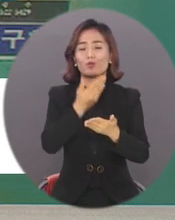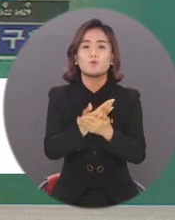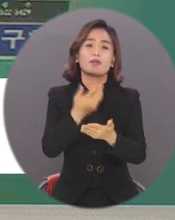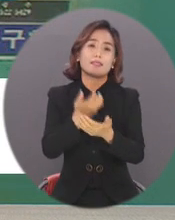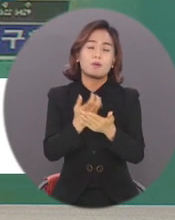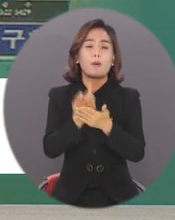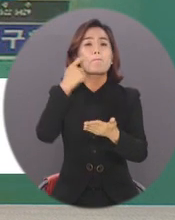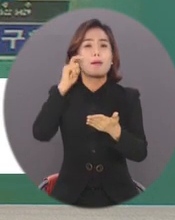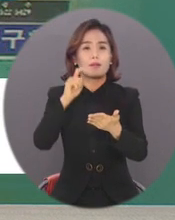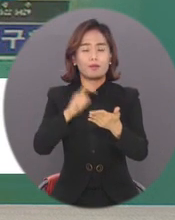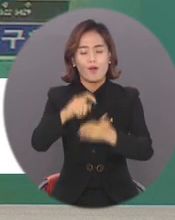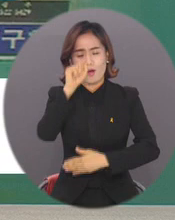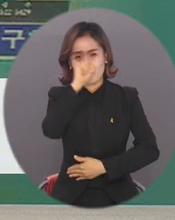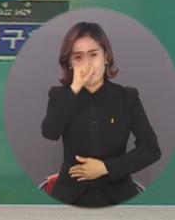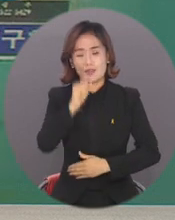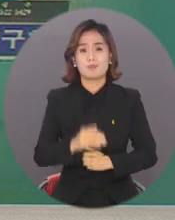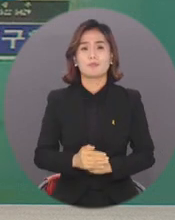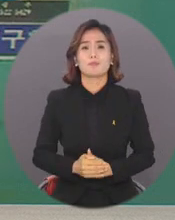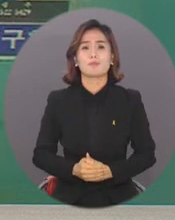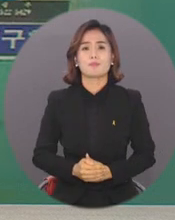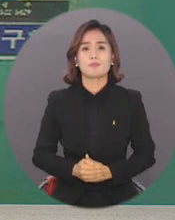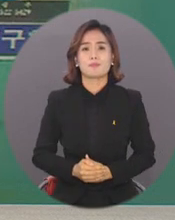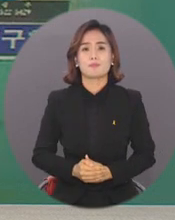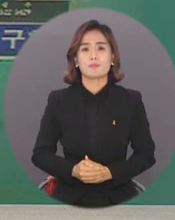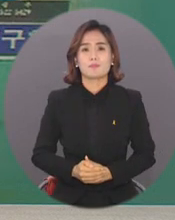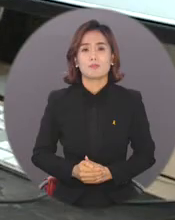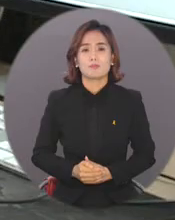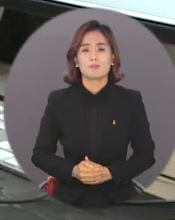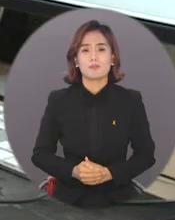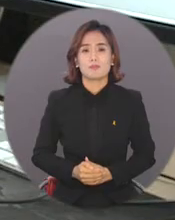자료가 발견됐다며 반겼습니다. 홍진선 PD가 보도합니다.